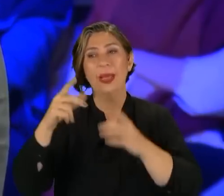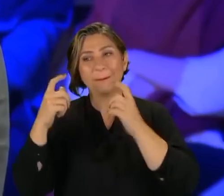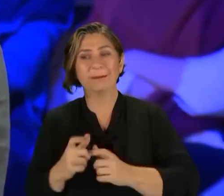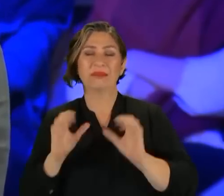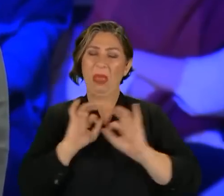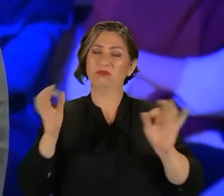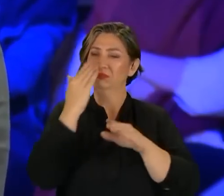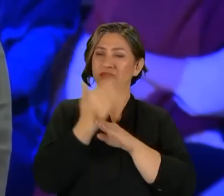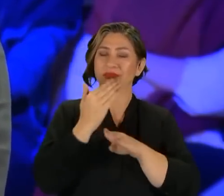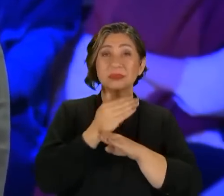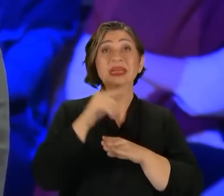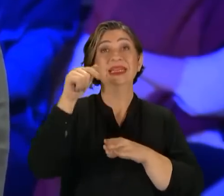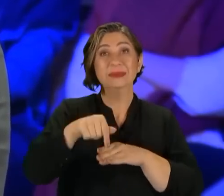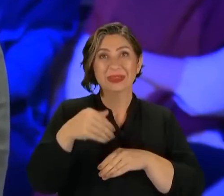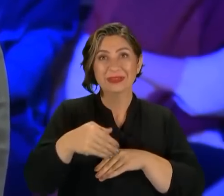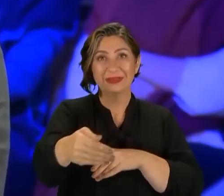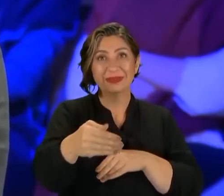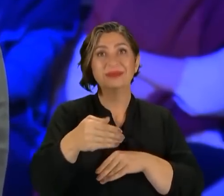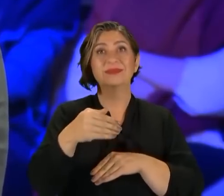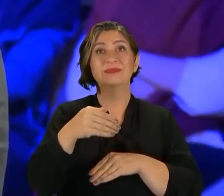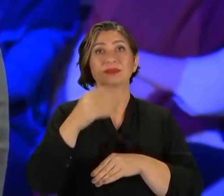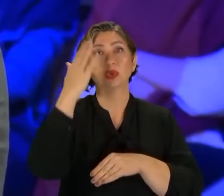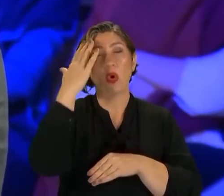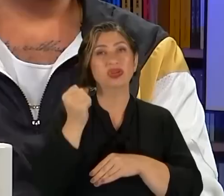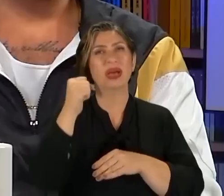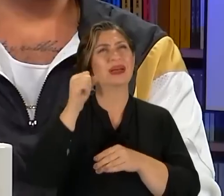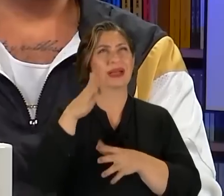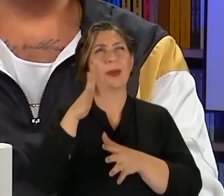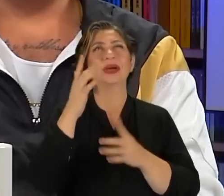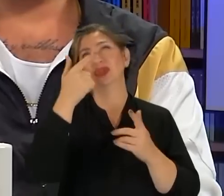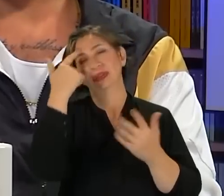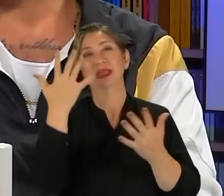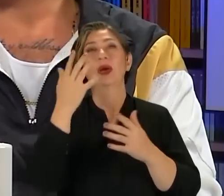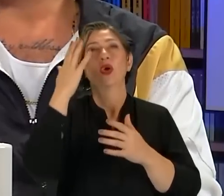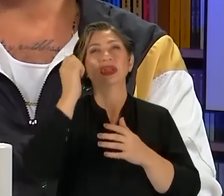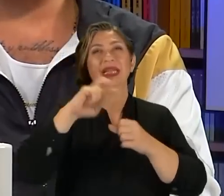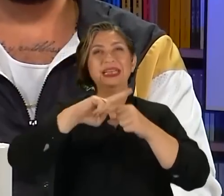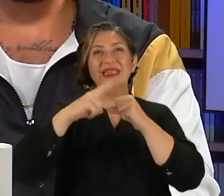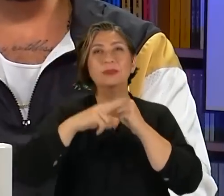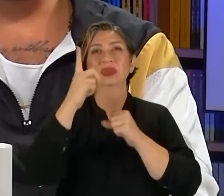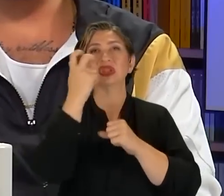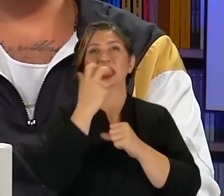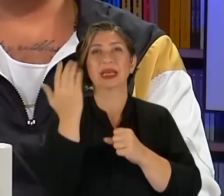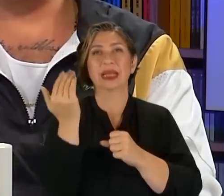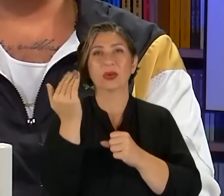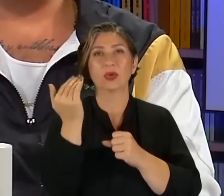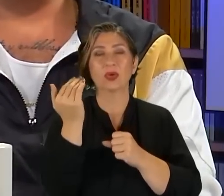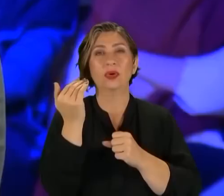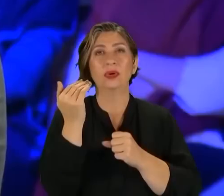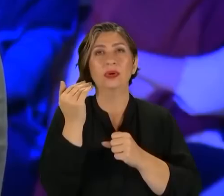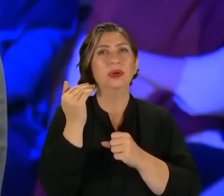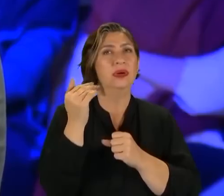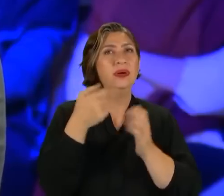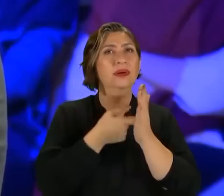Yeridir. Son iki single'ımız. Şimdi de Ocak ayında sanırım inşallah. Ocağın ikinci haftasında bir şarkı daha geliyor. İsimli